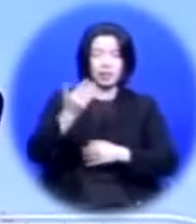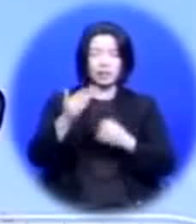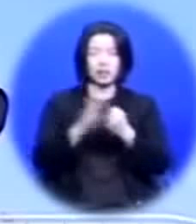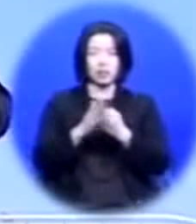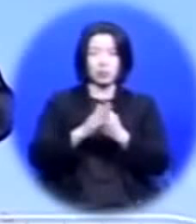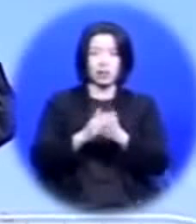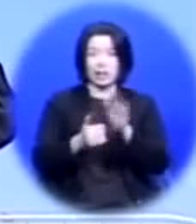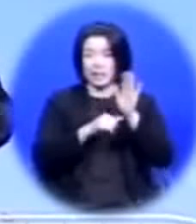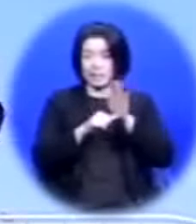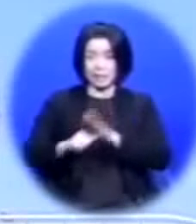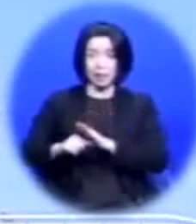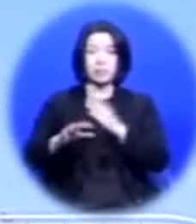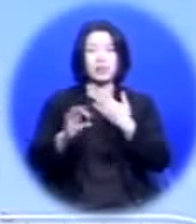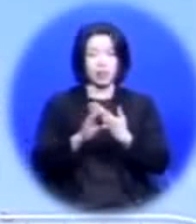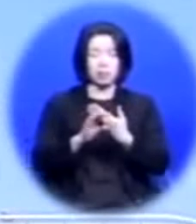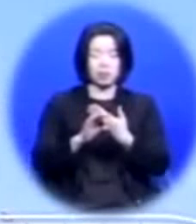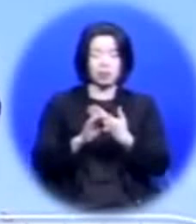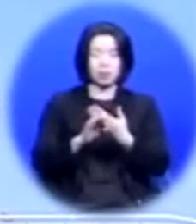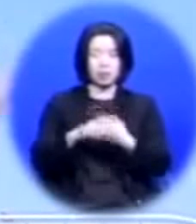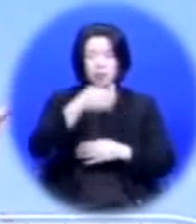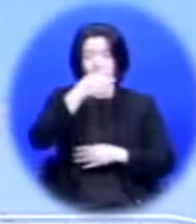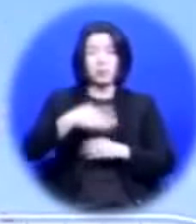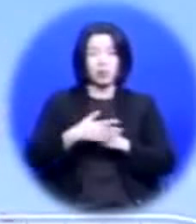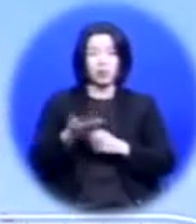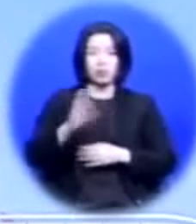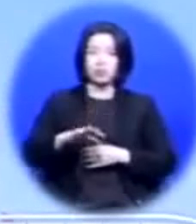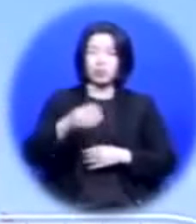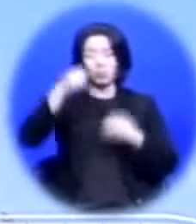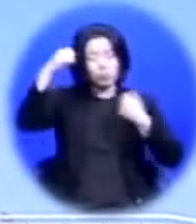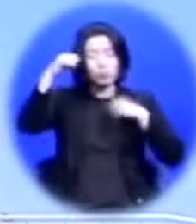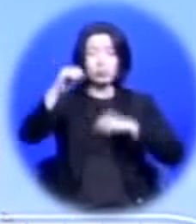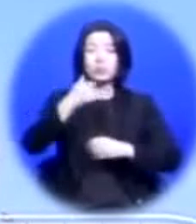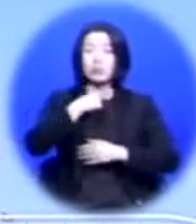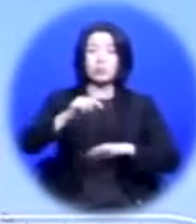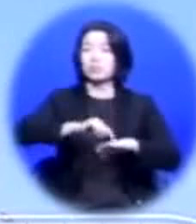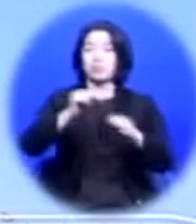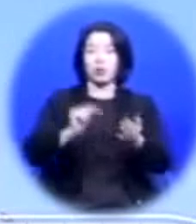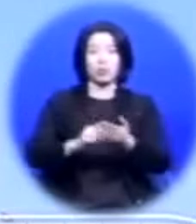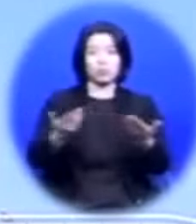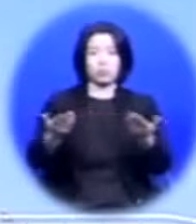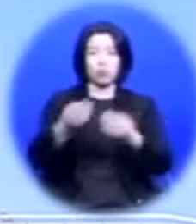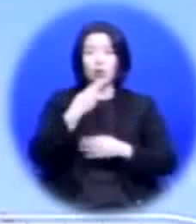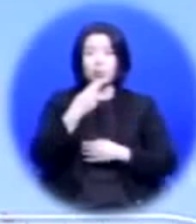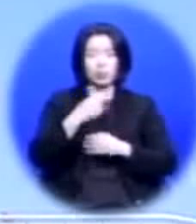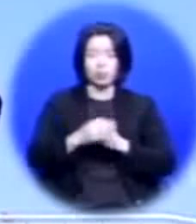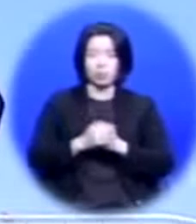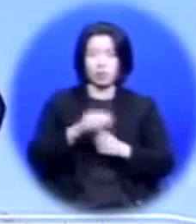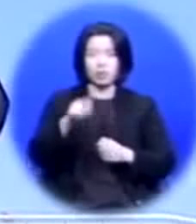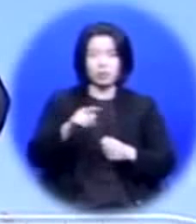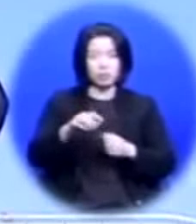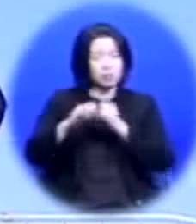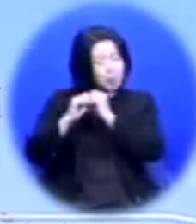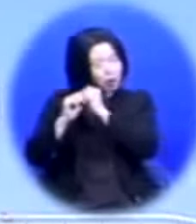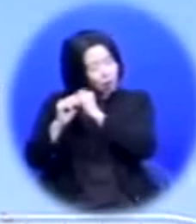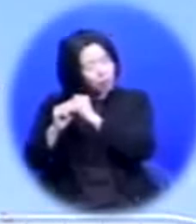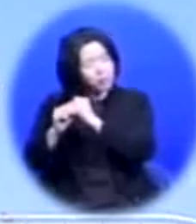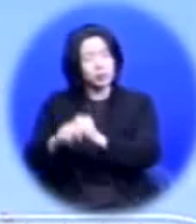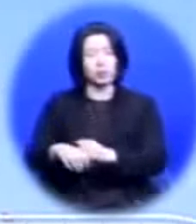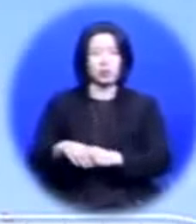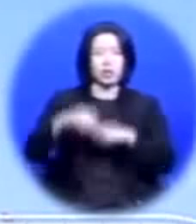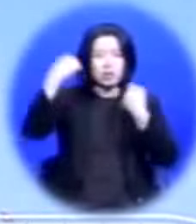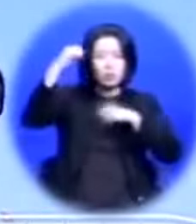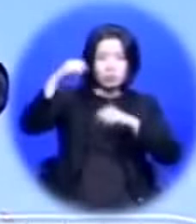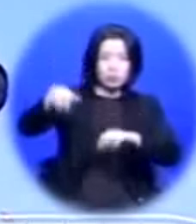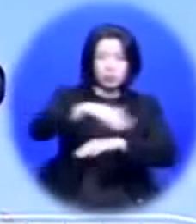일이라면 그런데 춤추고 싶은 마 없어요 거기에 막 매어서 이렇게 춤추러